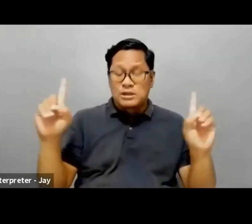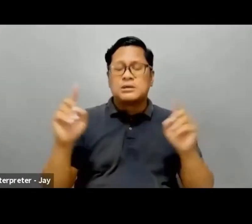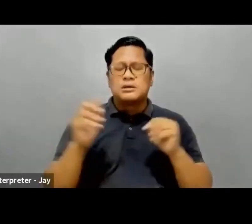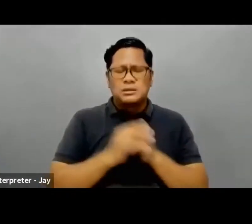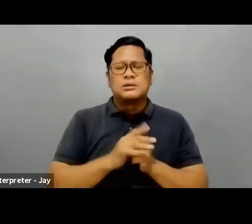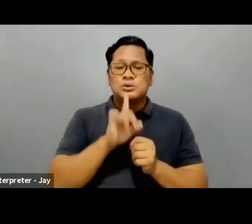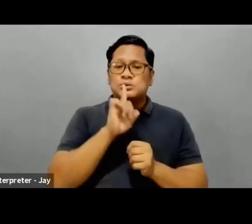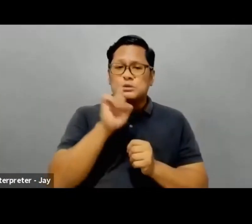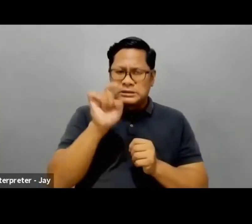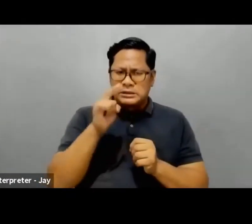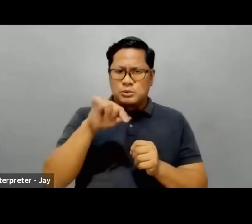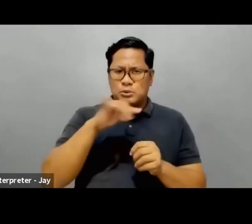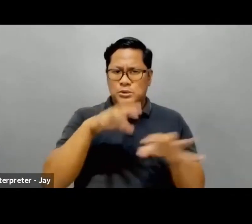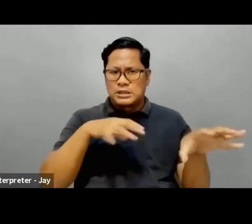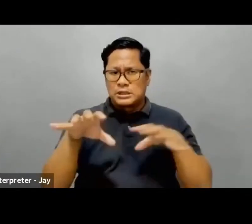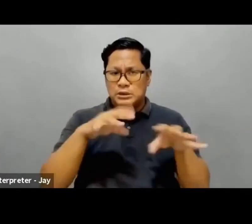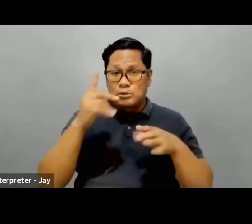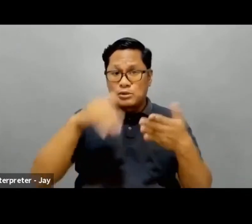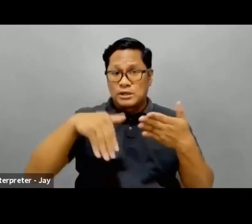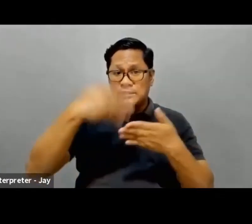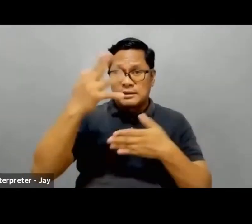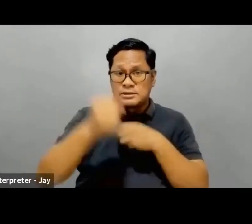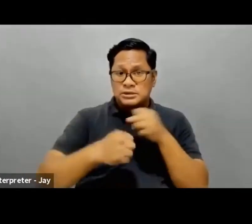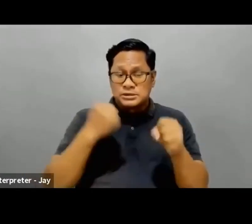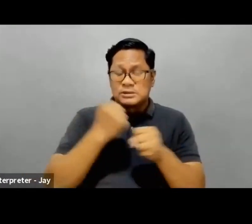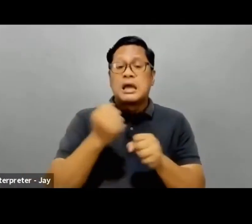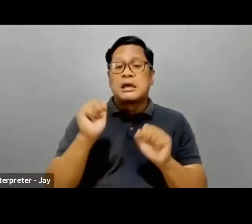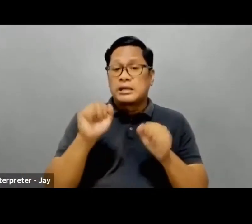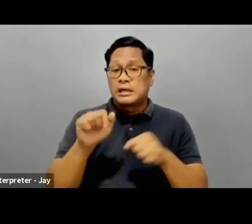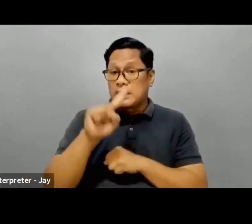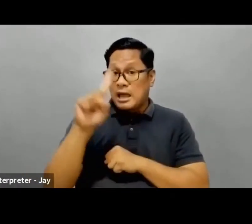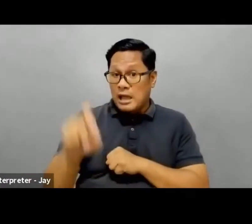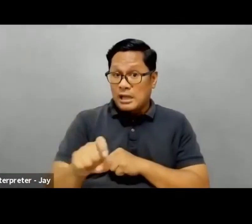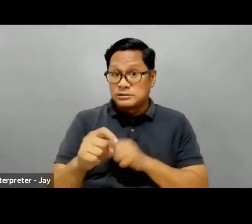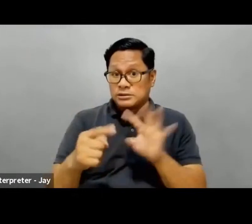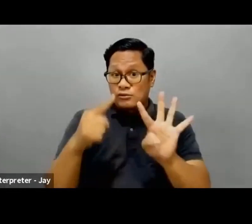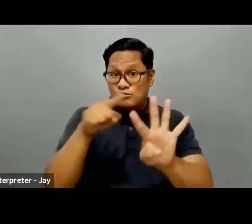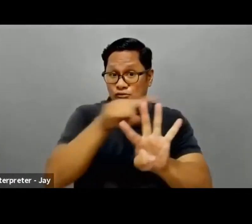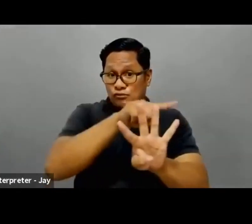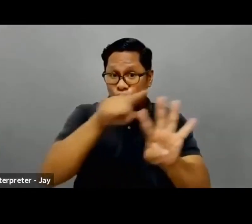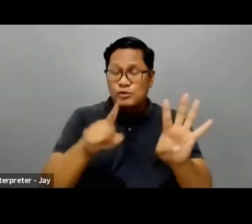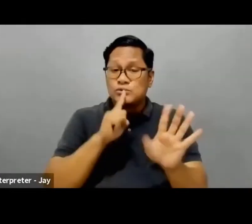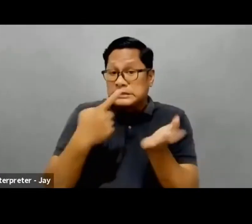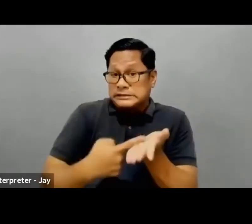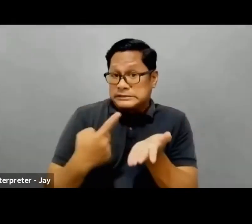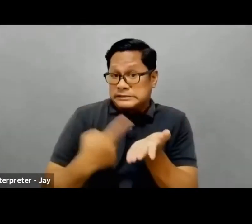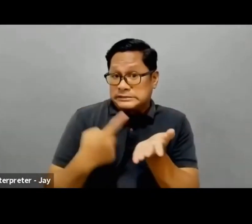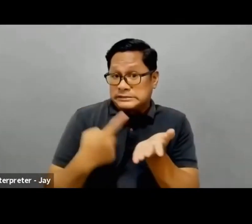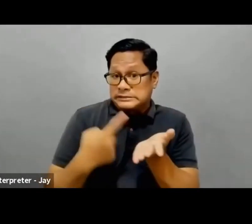kailangan kumilos na for next year. Maybe I can ask the 4 of you to talk about